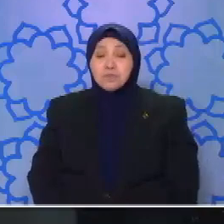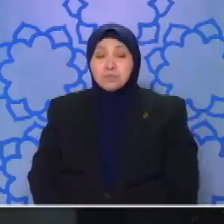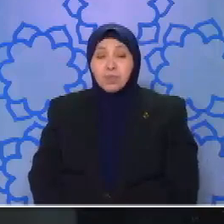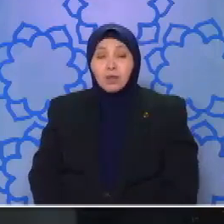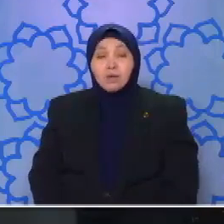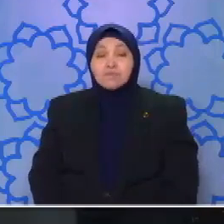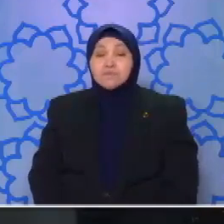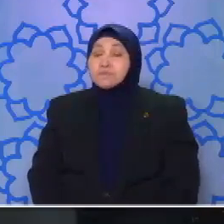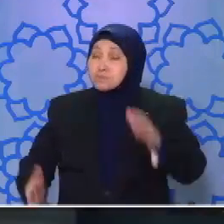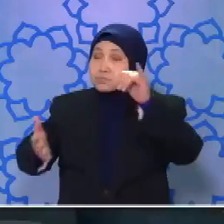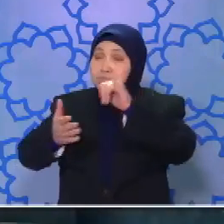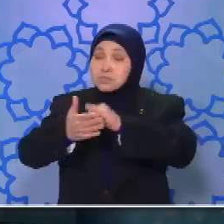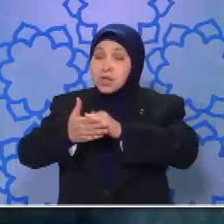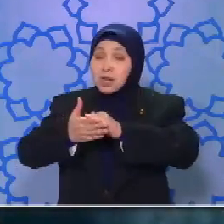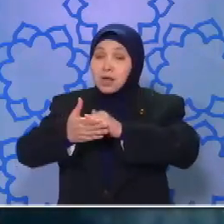Wa